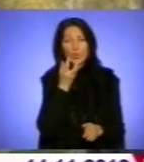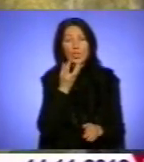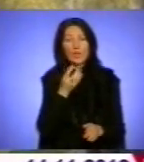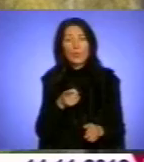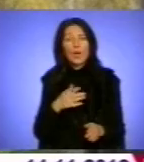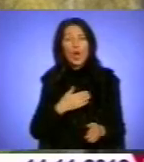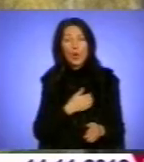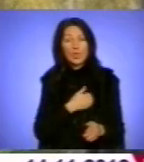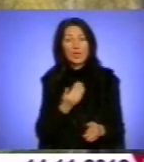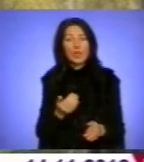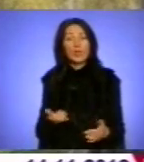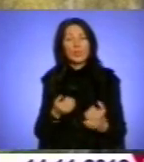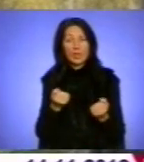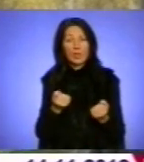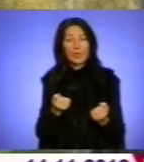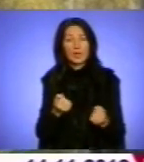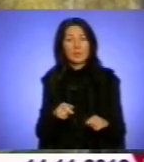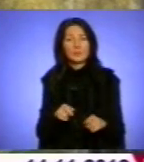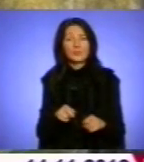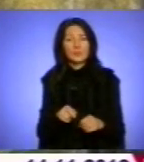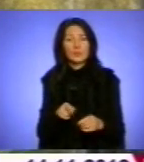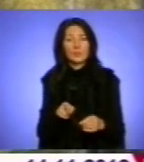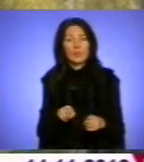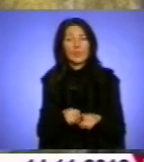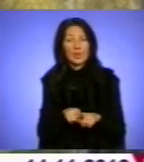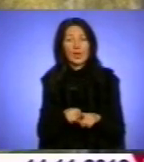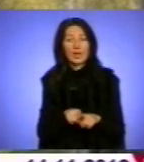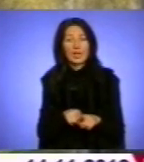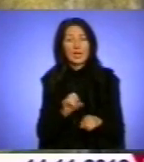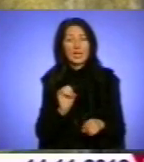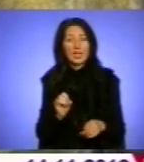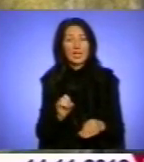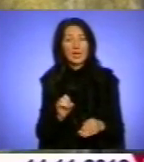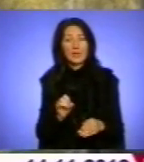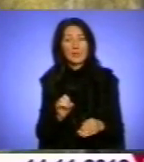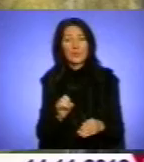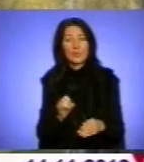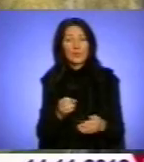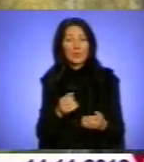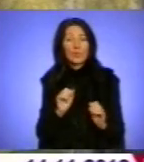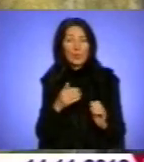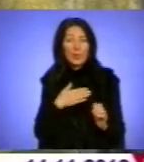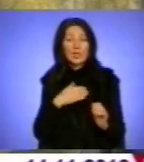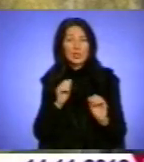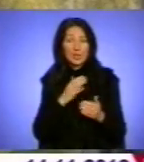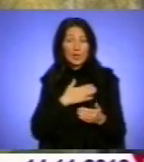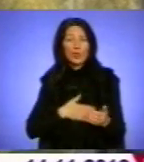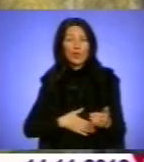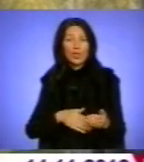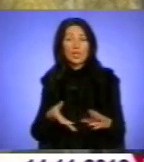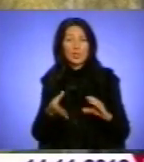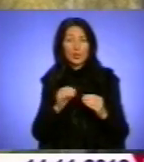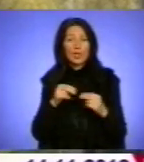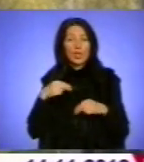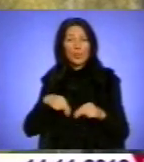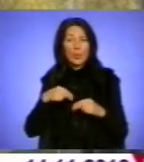тобто ми хотіли їх підтримати тим самим і в принципі, ми задоволені результатами проекту, тому